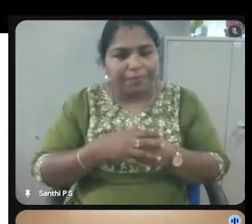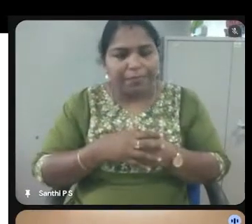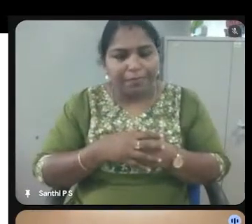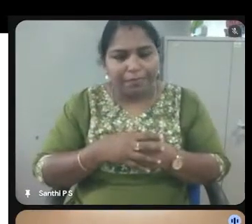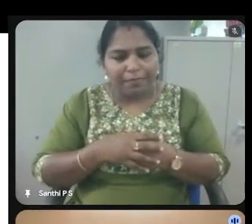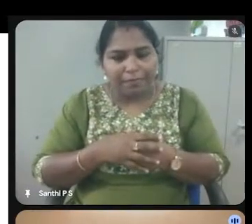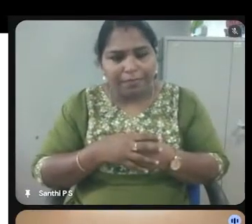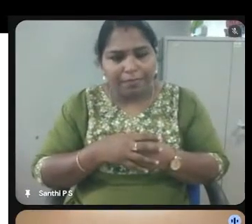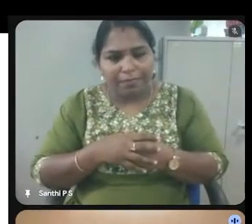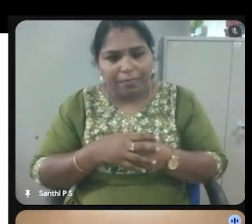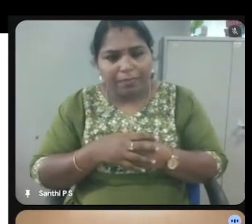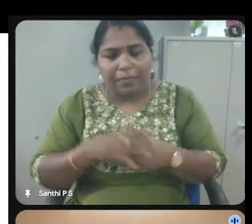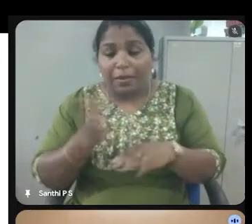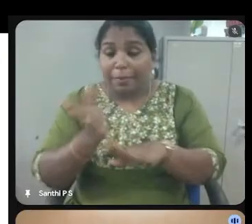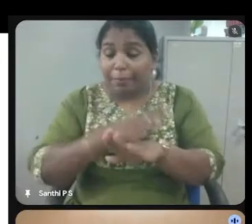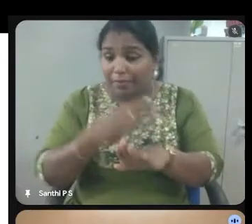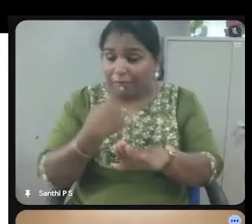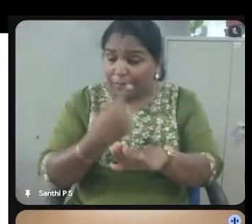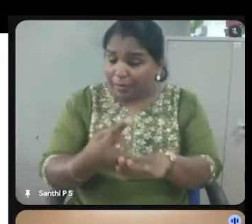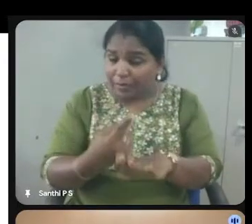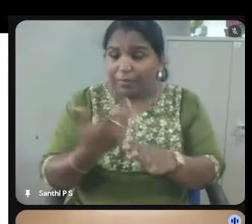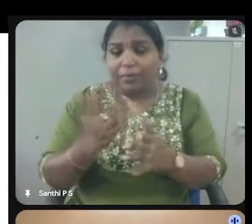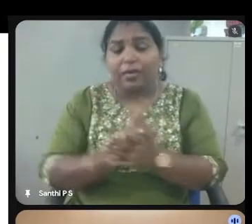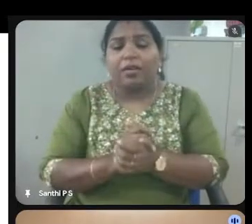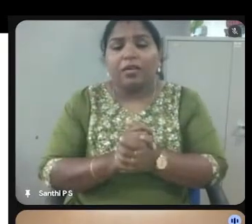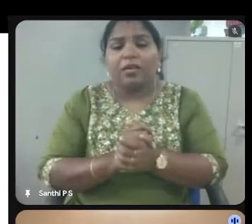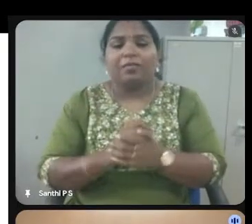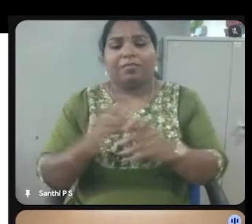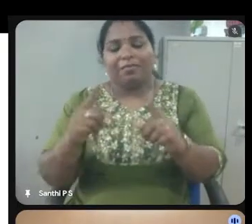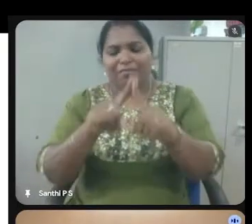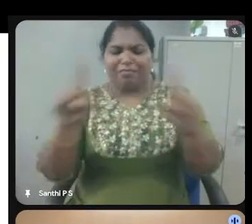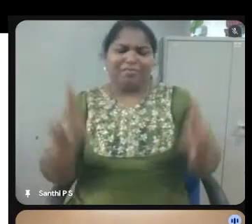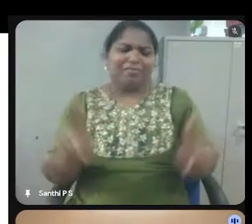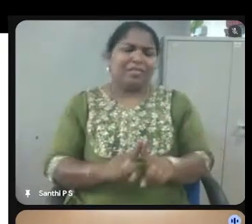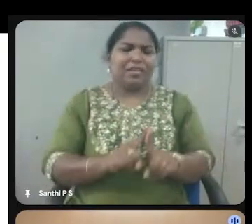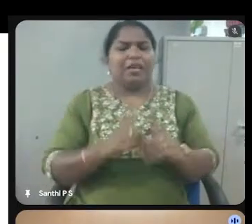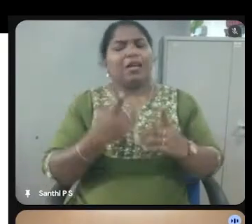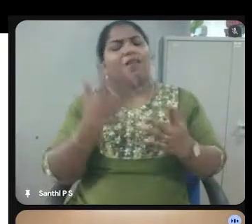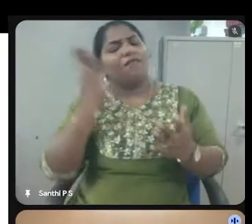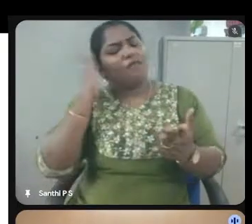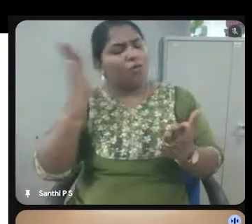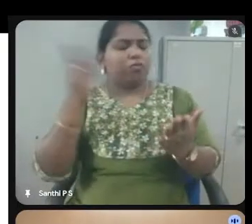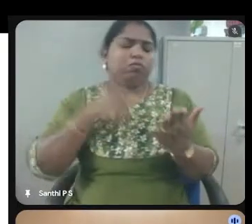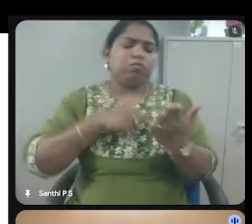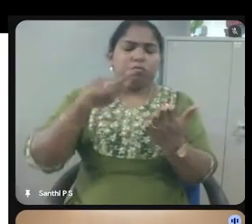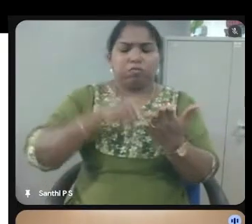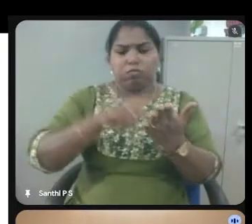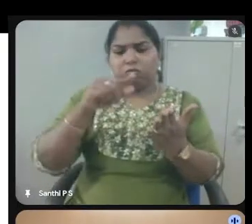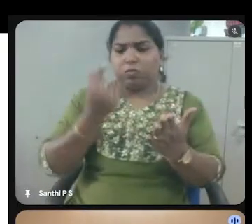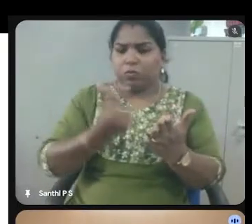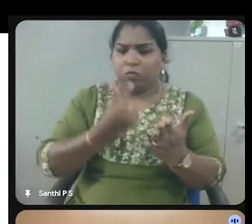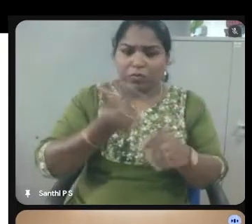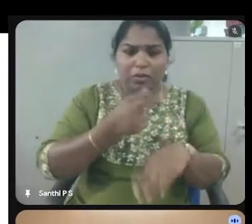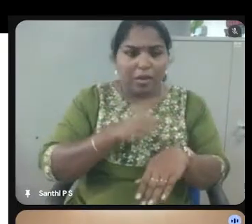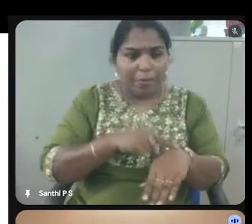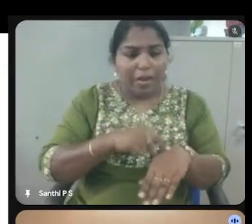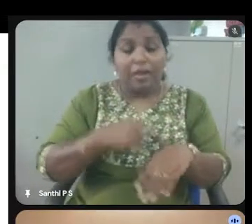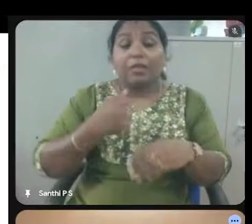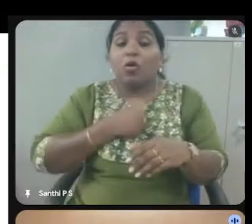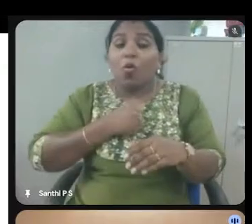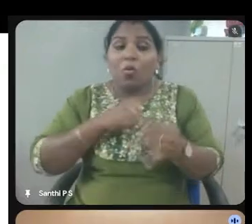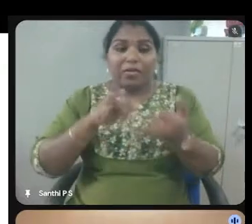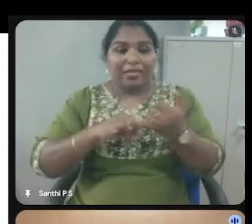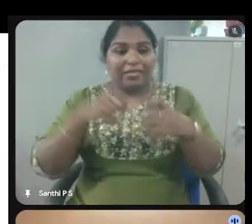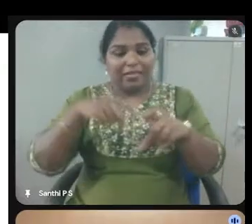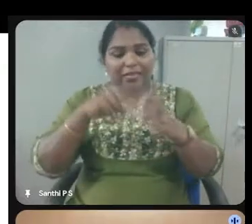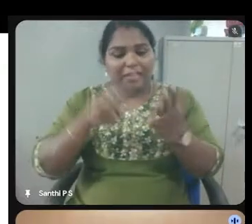നമ്മളിപ്പം നമ്മൾ നേരത്തെ പറഞ്ഞു സ്ക്രീൻ നമ്മൾ ഉപയോഗിച്ചുകൊണ്ട് ടി വി അല്ലെങ്കിൽ ഫോണൊക്കെ യൂസ് ചെയ്തുകൊണ്ടിരിക്കുമ്പോൾ നമ്മൾ ഏതൊക്കെ സെൻസസ് ആണ് ഉപയോഗിക്കുന്നത്,